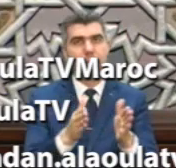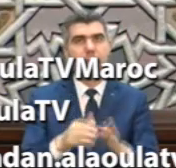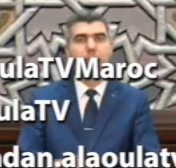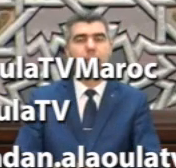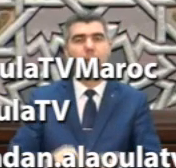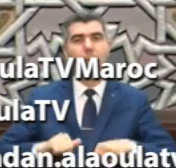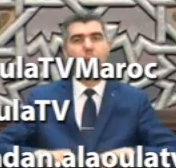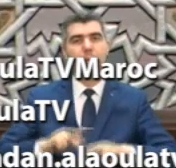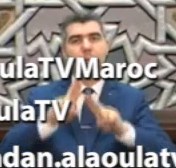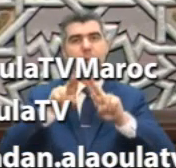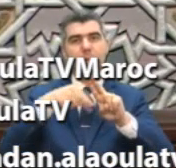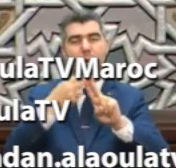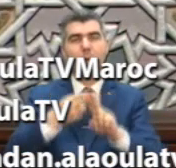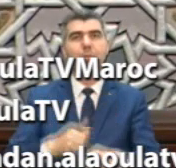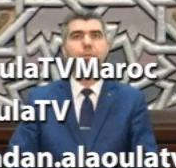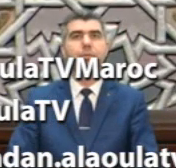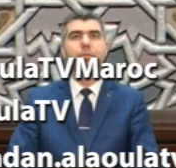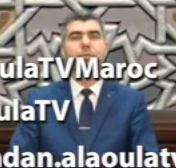الوزير.